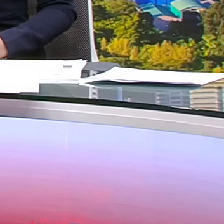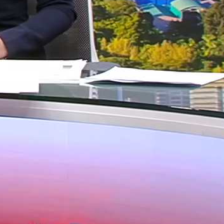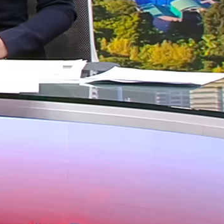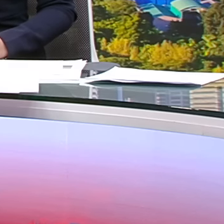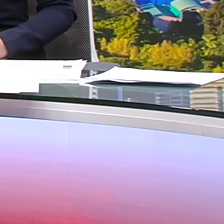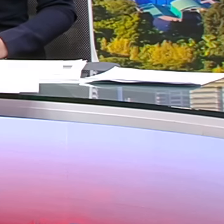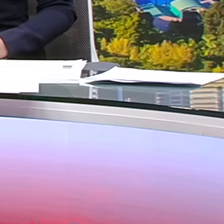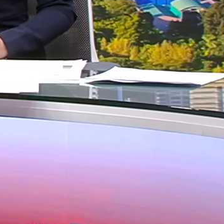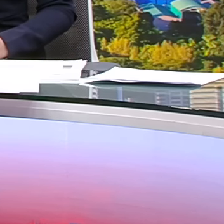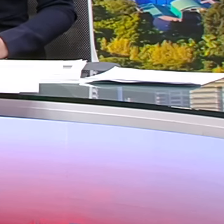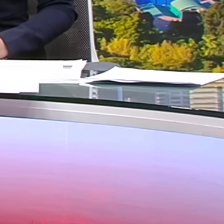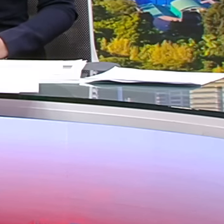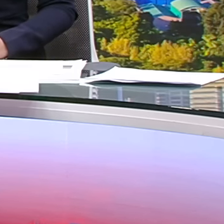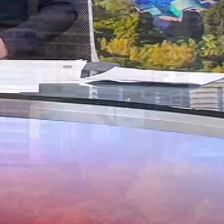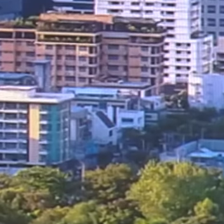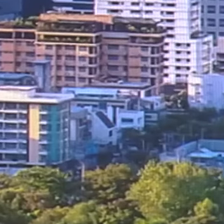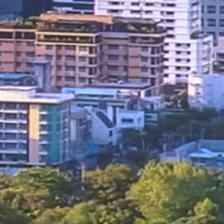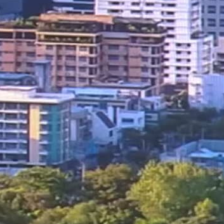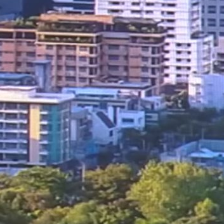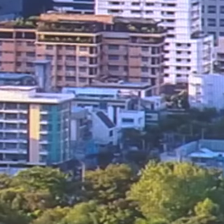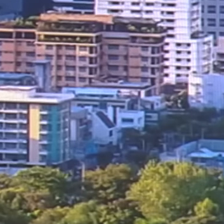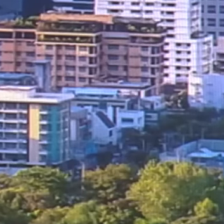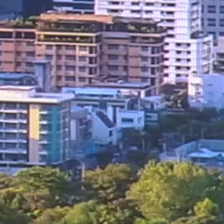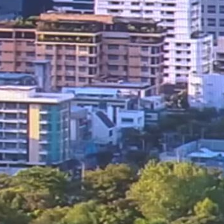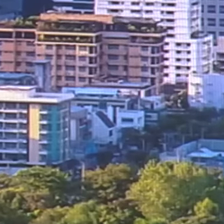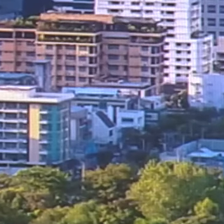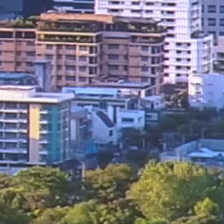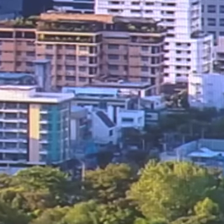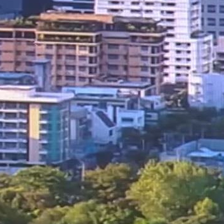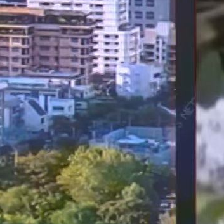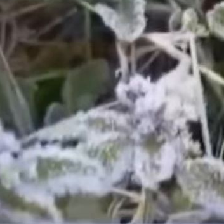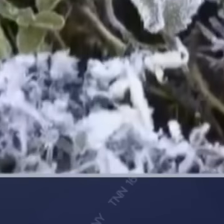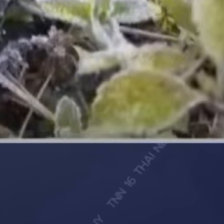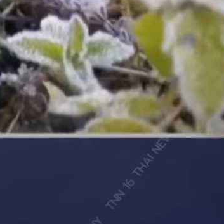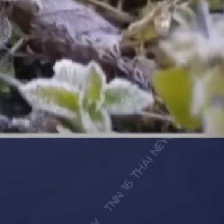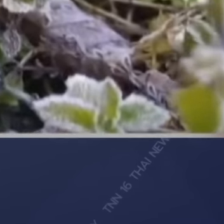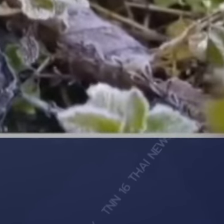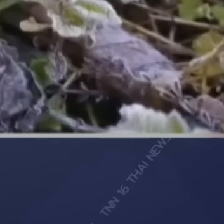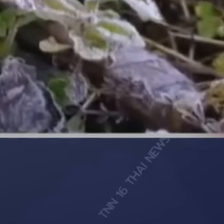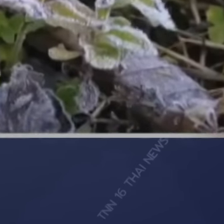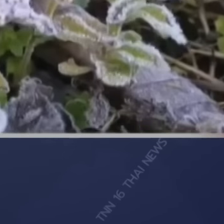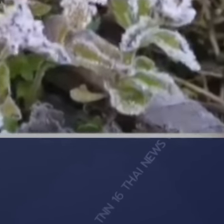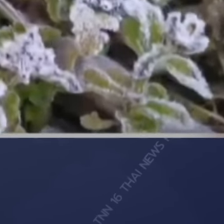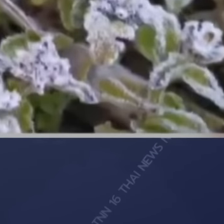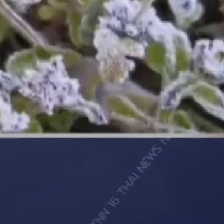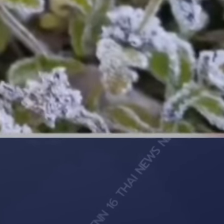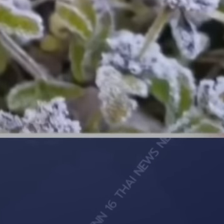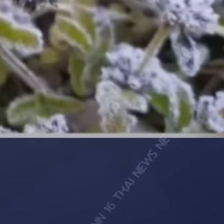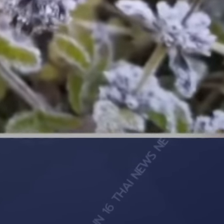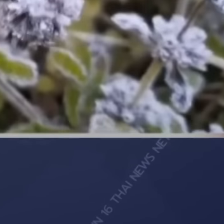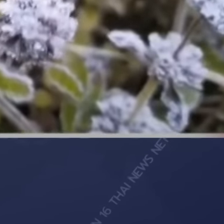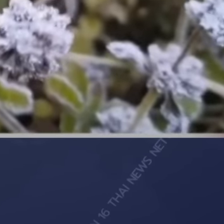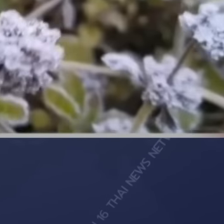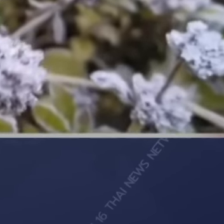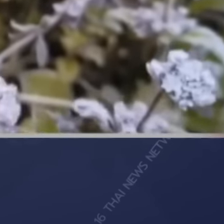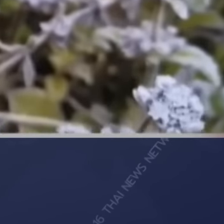กหนึ่งนะคะซึ่งจะทำให้ทั่วไทยอากาศหนาวเย็นขึ้นได้ประมาณ 1-3 องศาเซลเซียสในช่วง22